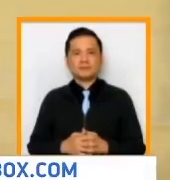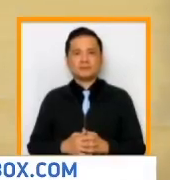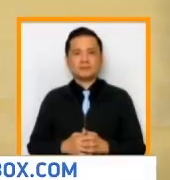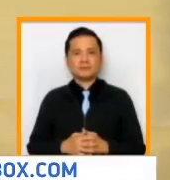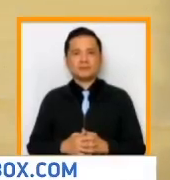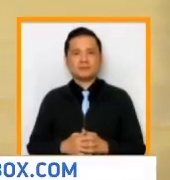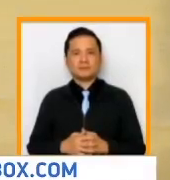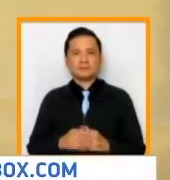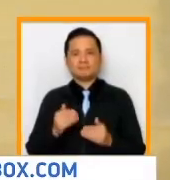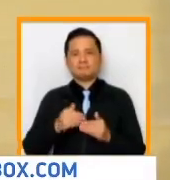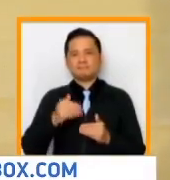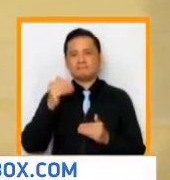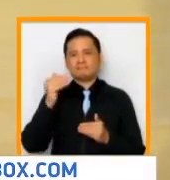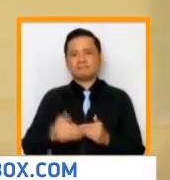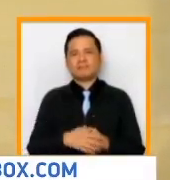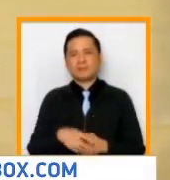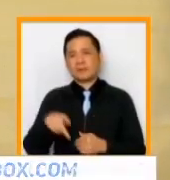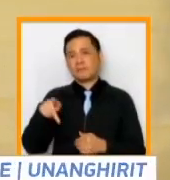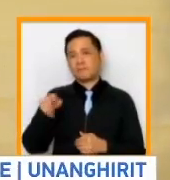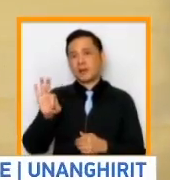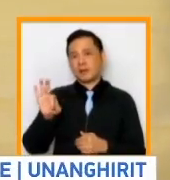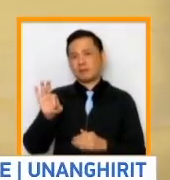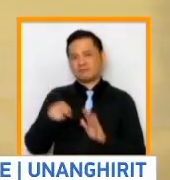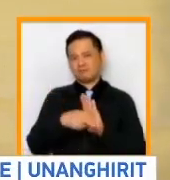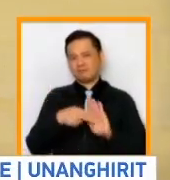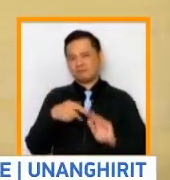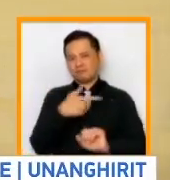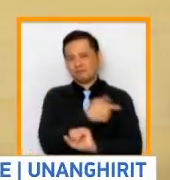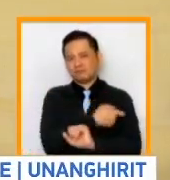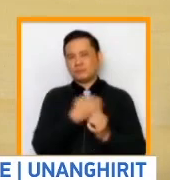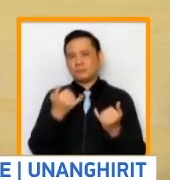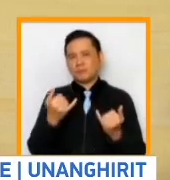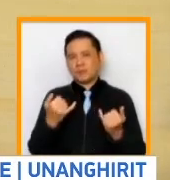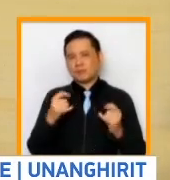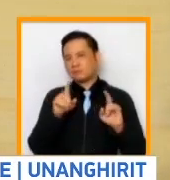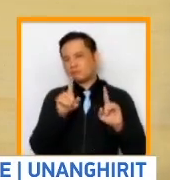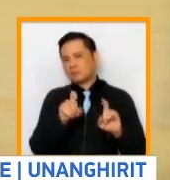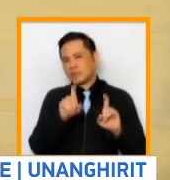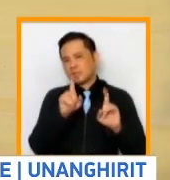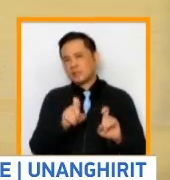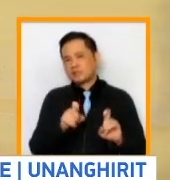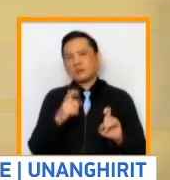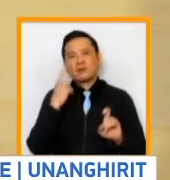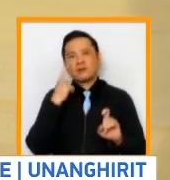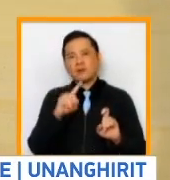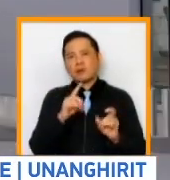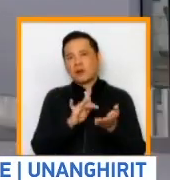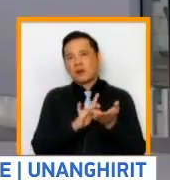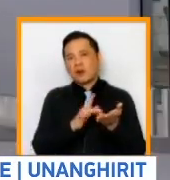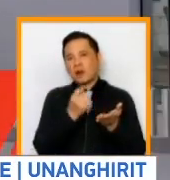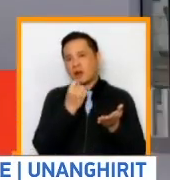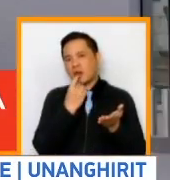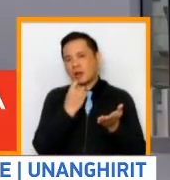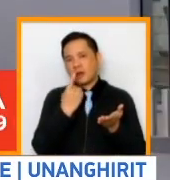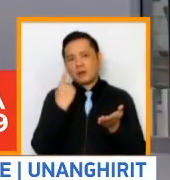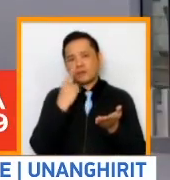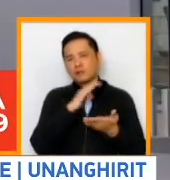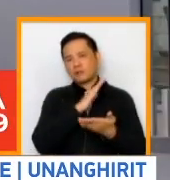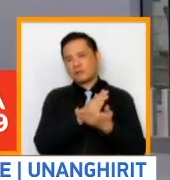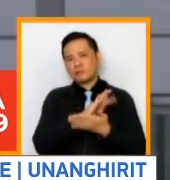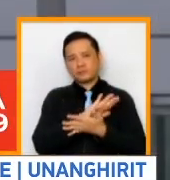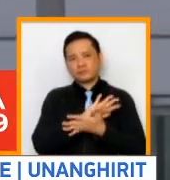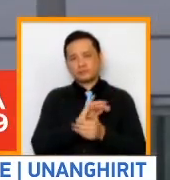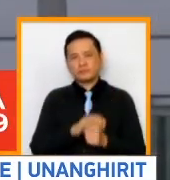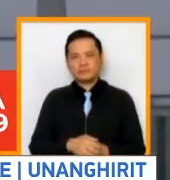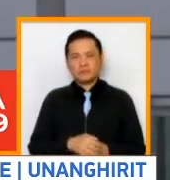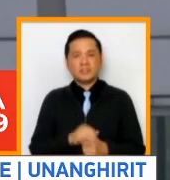Sinimulan na po ng Pfizer ang trial para sa oral o iniinom na gamot laban sa COVID-19. Para po sa mga na-expose na